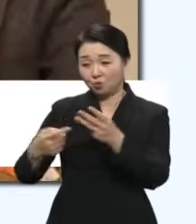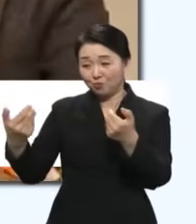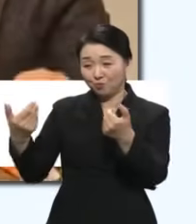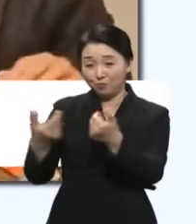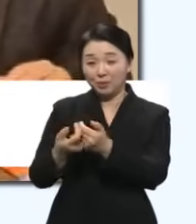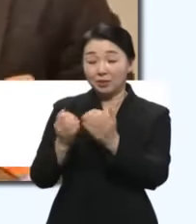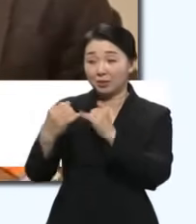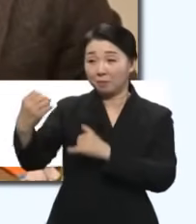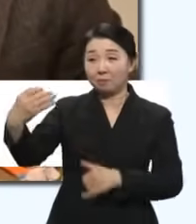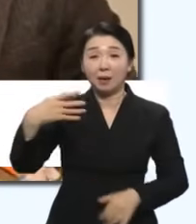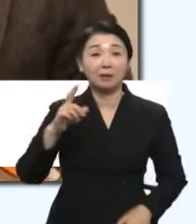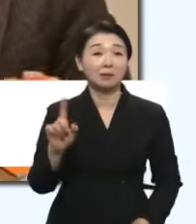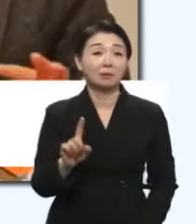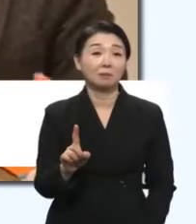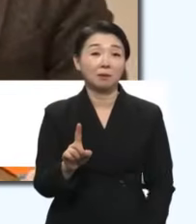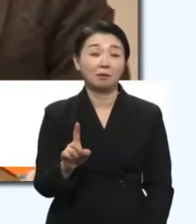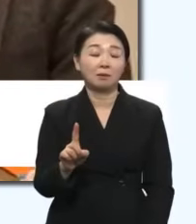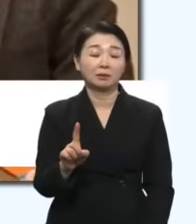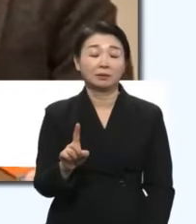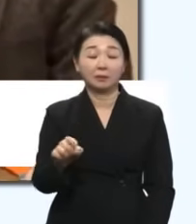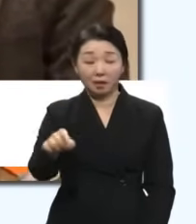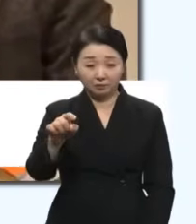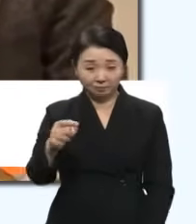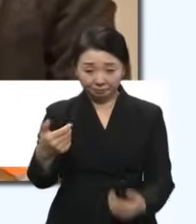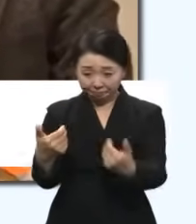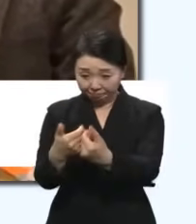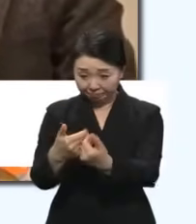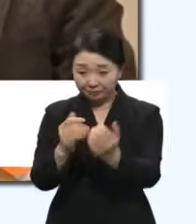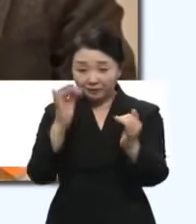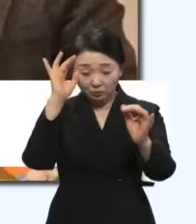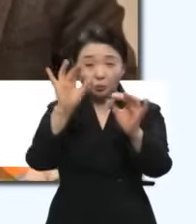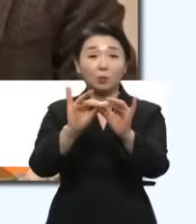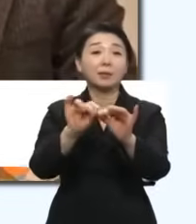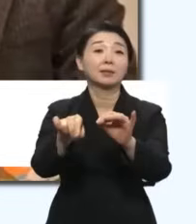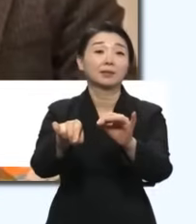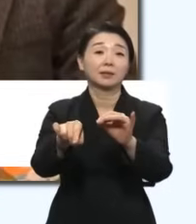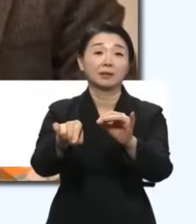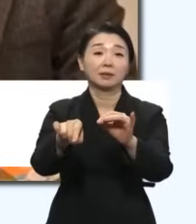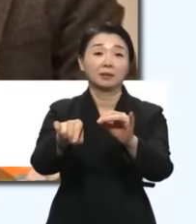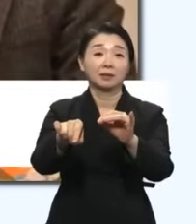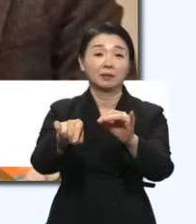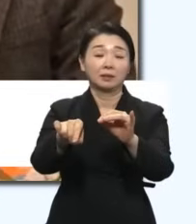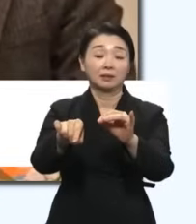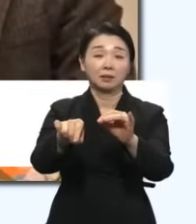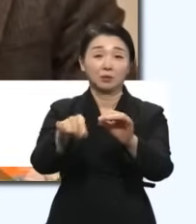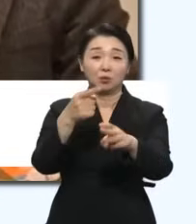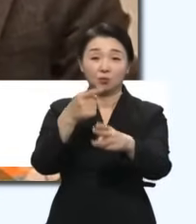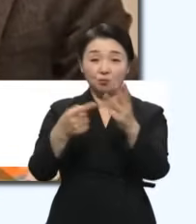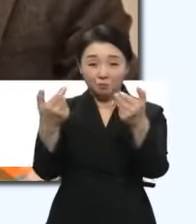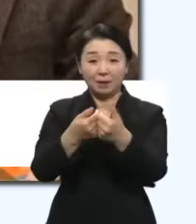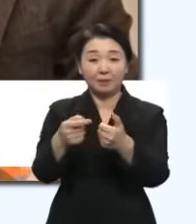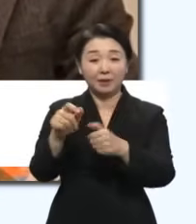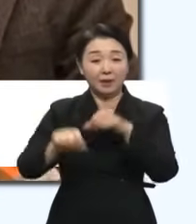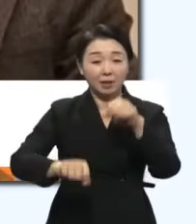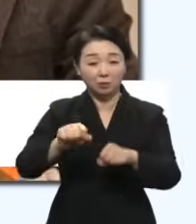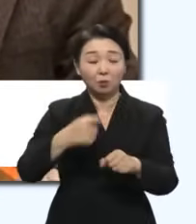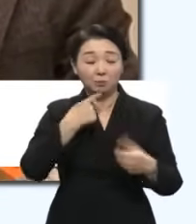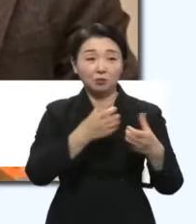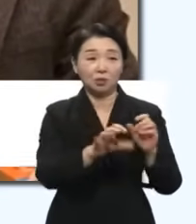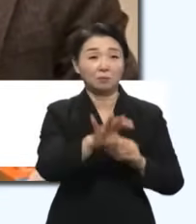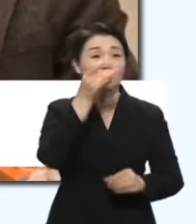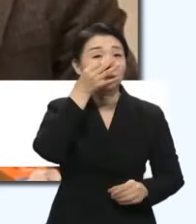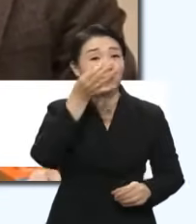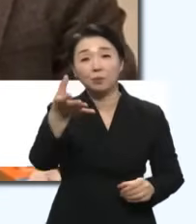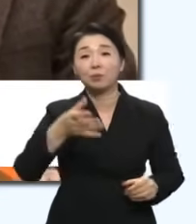주셨는데 어 전적으로 동의하면서 반윤 년대를 형성할 수 있는 어 행동을 민주당이 먼저